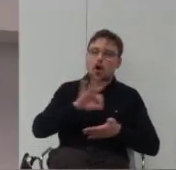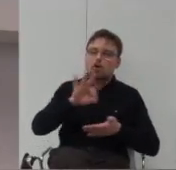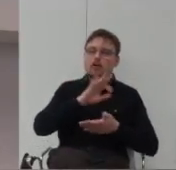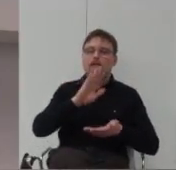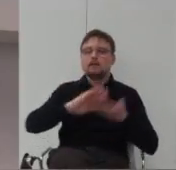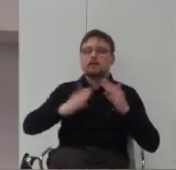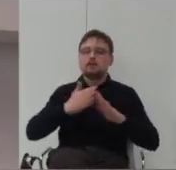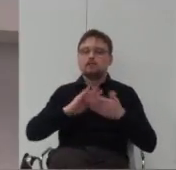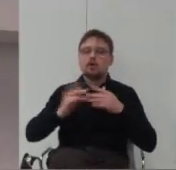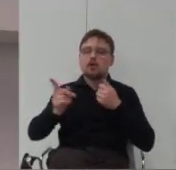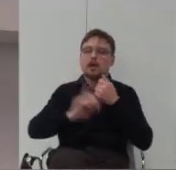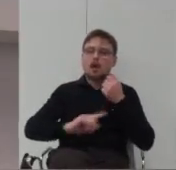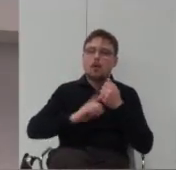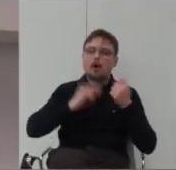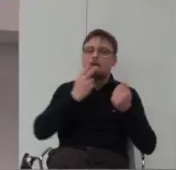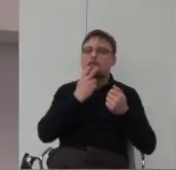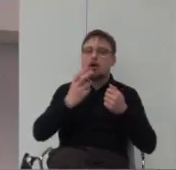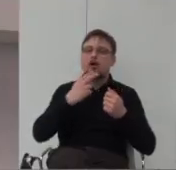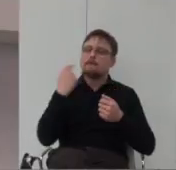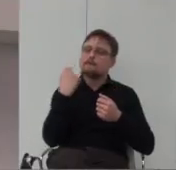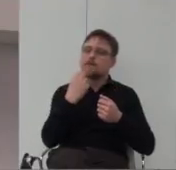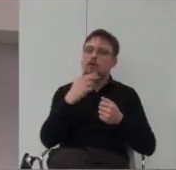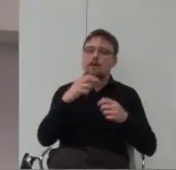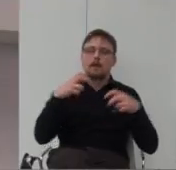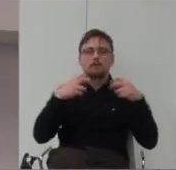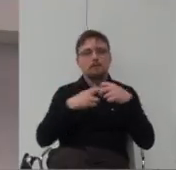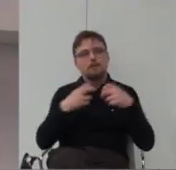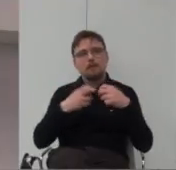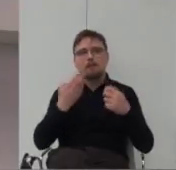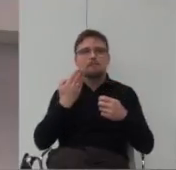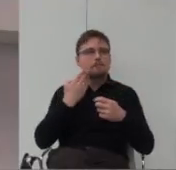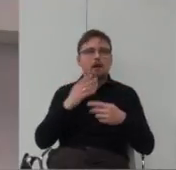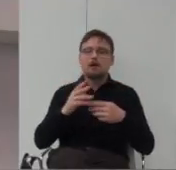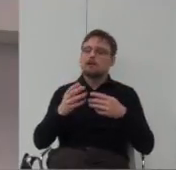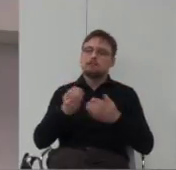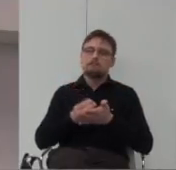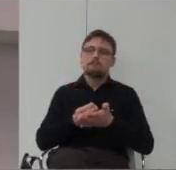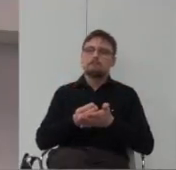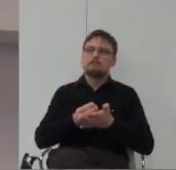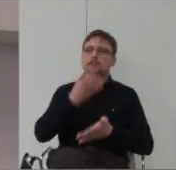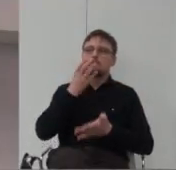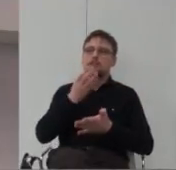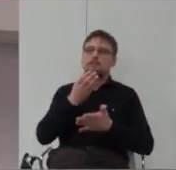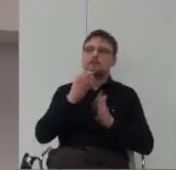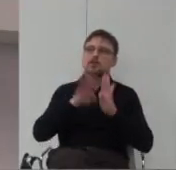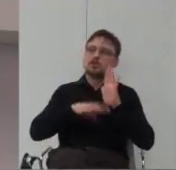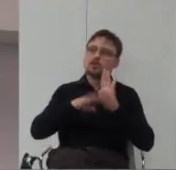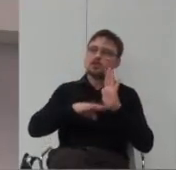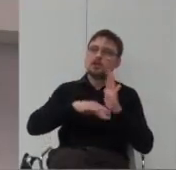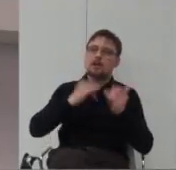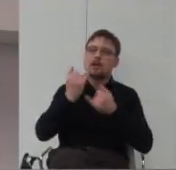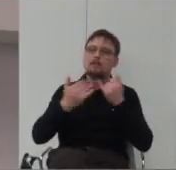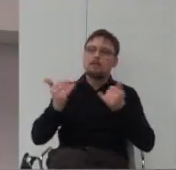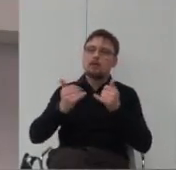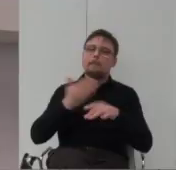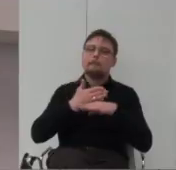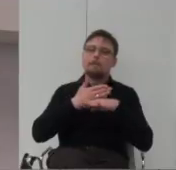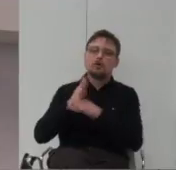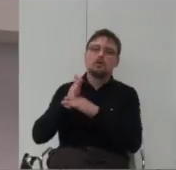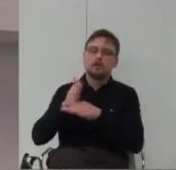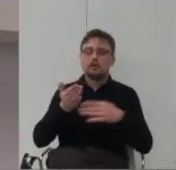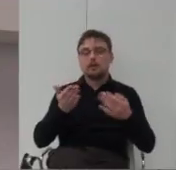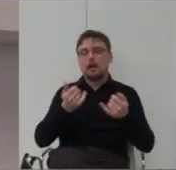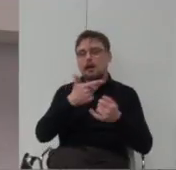wiele czasu na zajmowanie się domem, na gotowanie, na sprzątanie. Rachunki za prąd, wodę czy